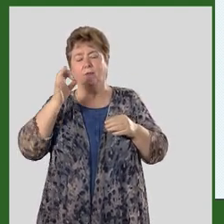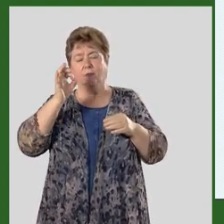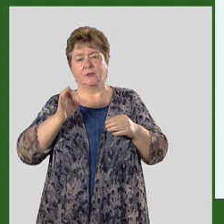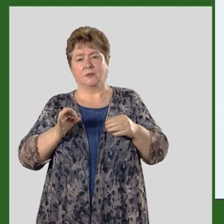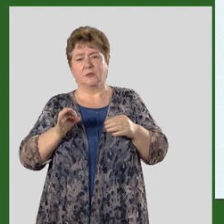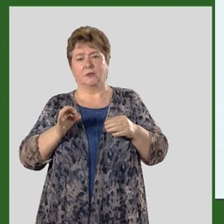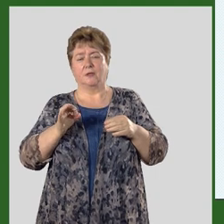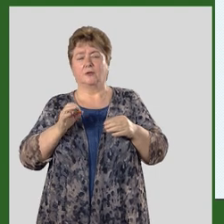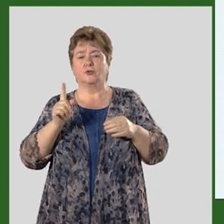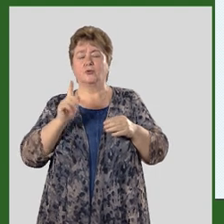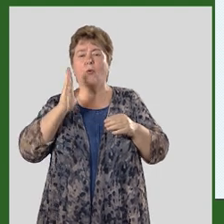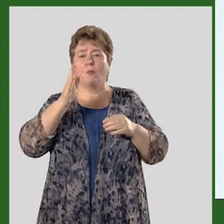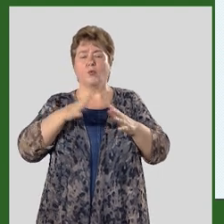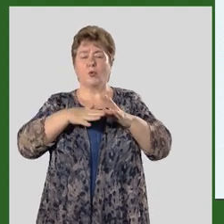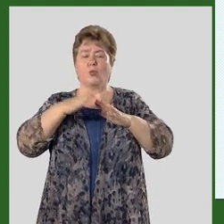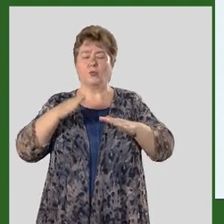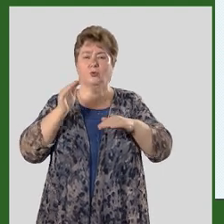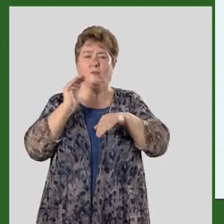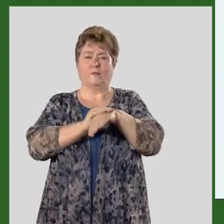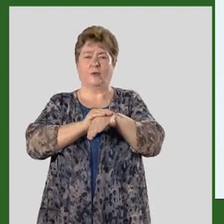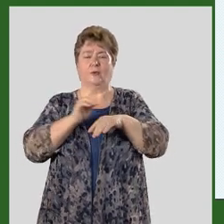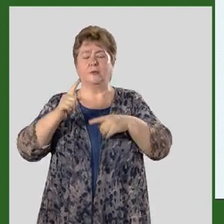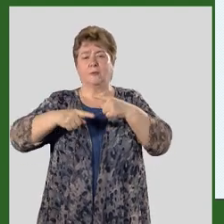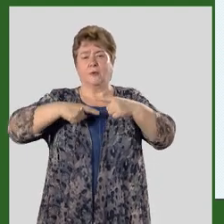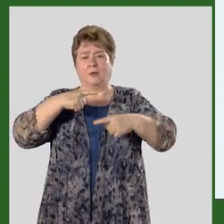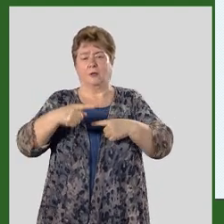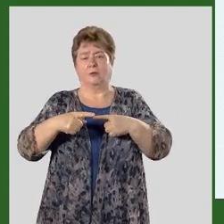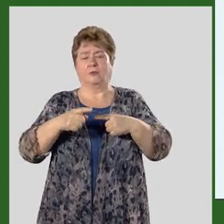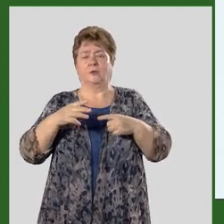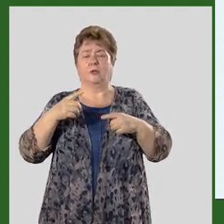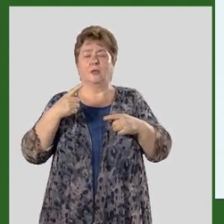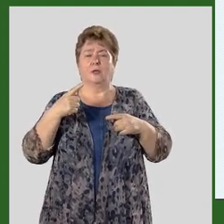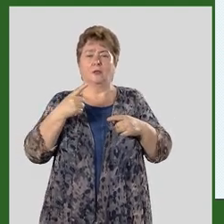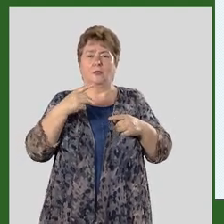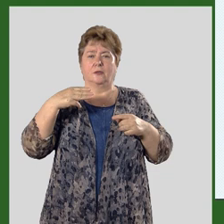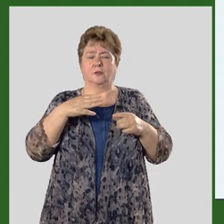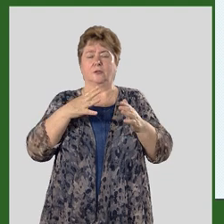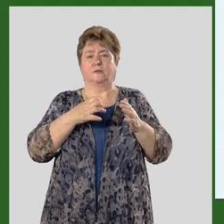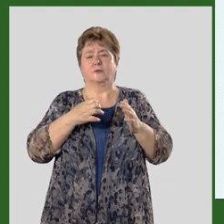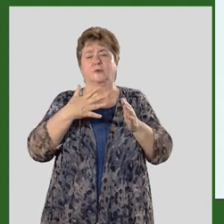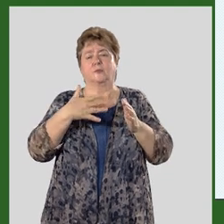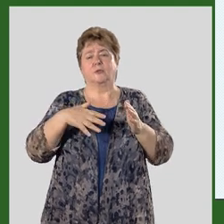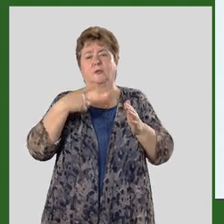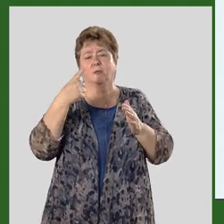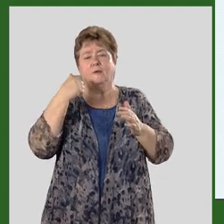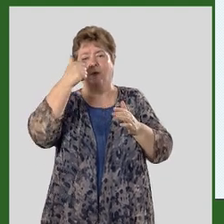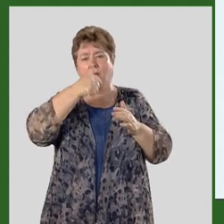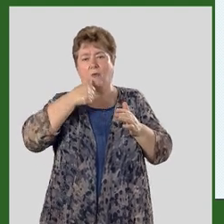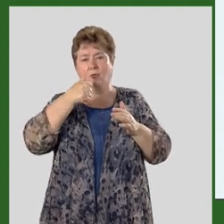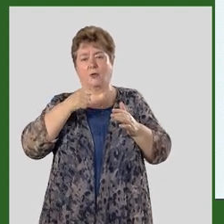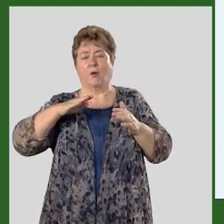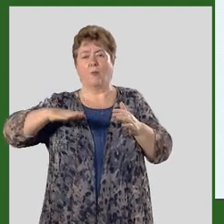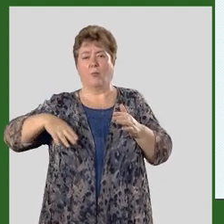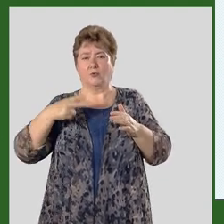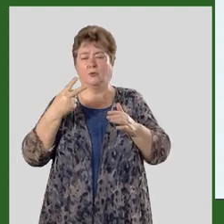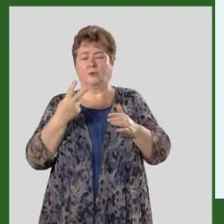5,92%, что станет лучшим показателем за период с 1951 года.